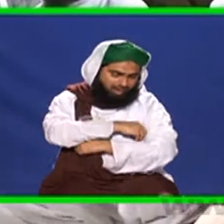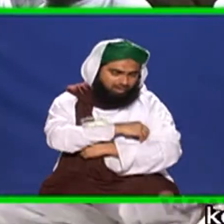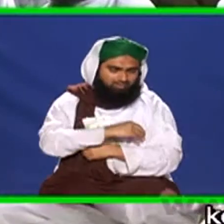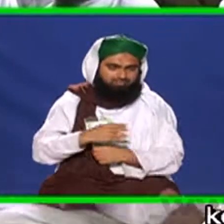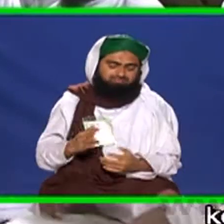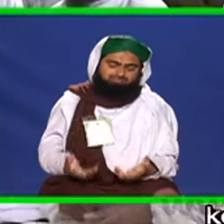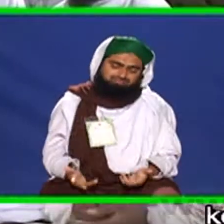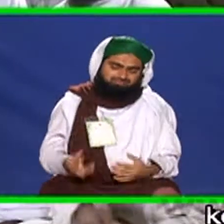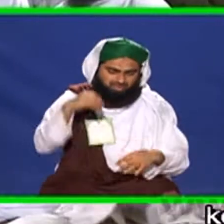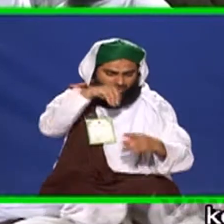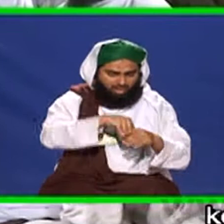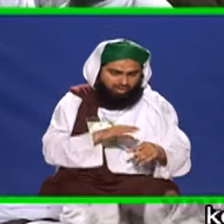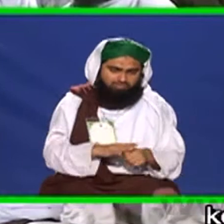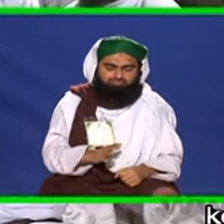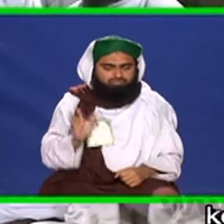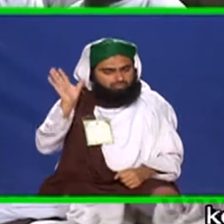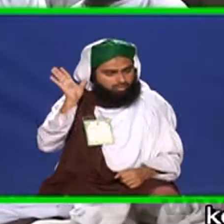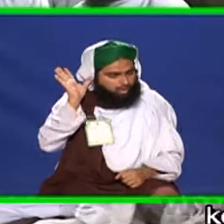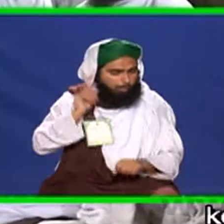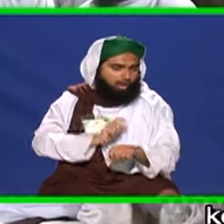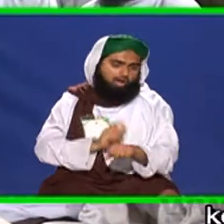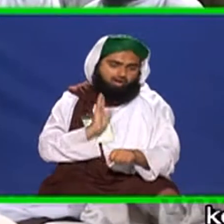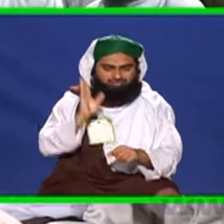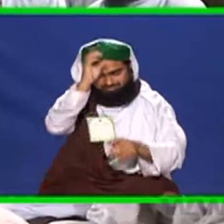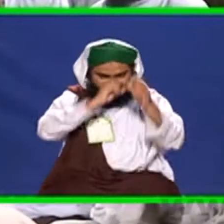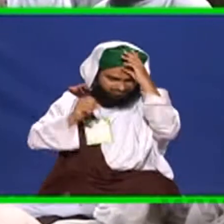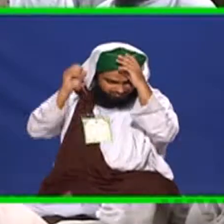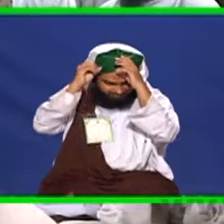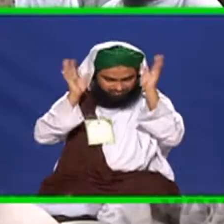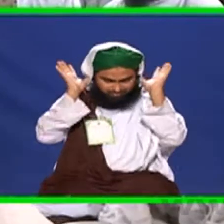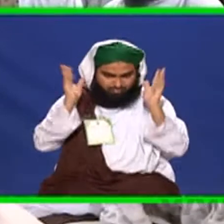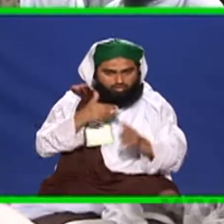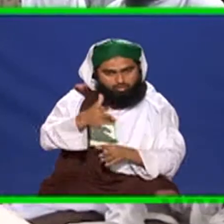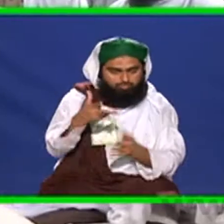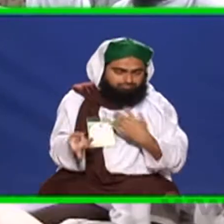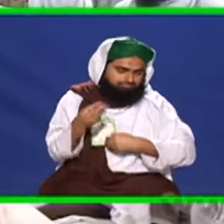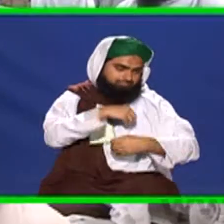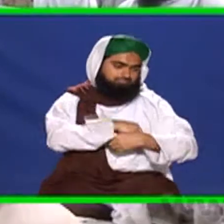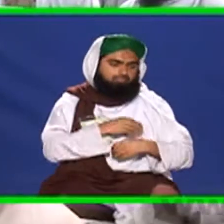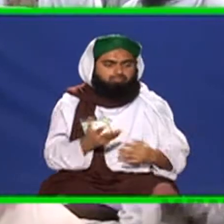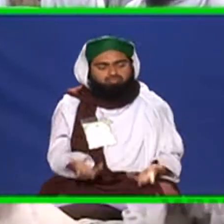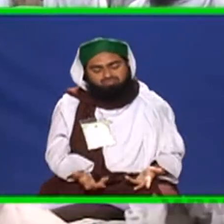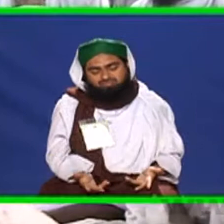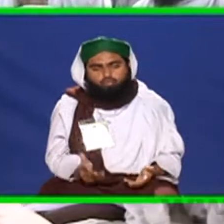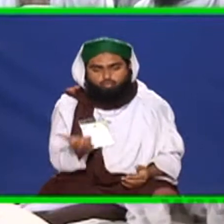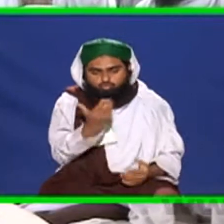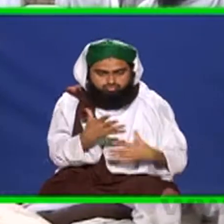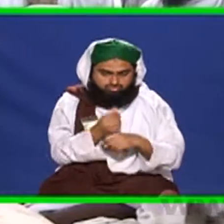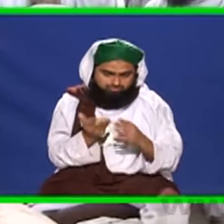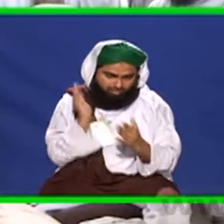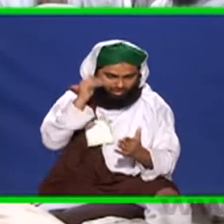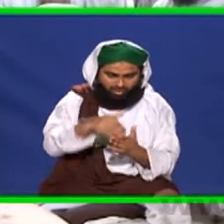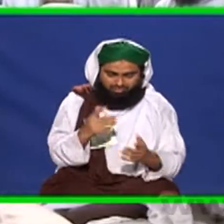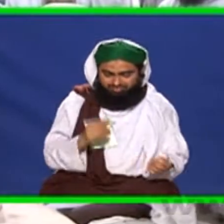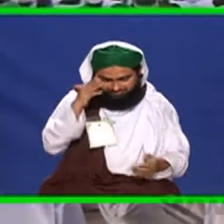लेते हैं, कभी थैली में रख लेते हैं, नमाज के टाइम पर बांधते हैं, तो वो शर्माते बेचारे। तो और यहाँ आकर बांध लेते हैं, उसमें भी कई